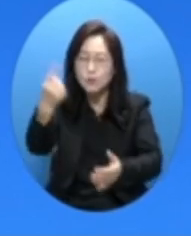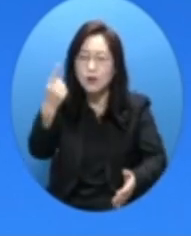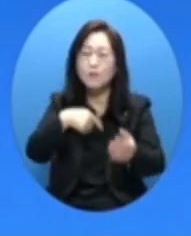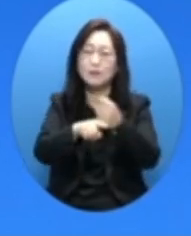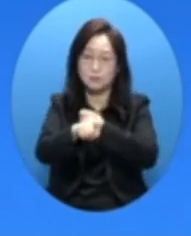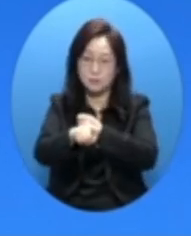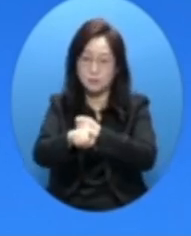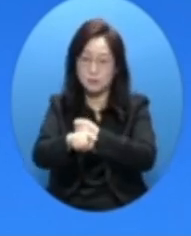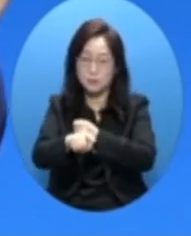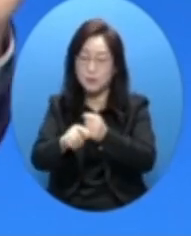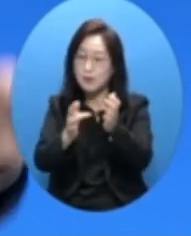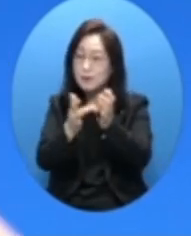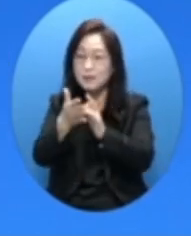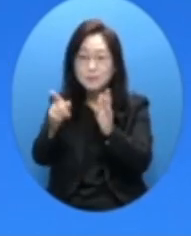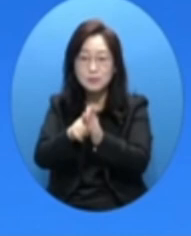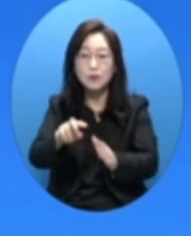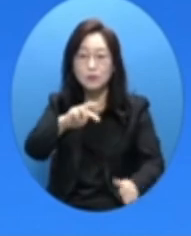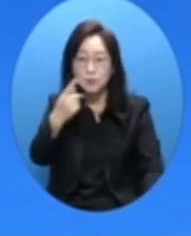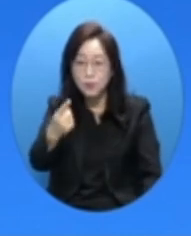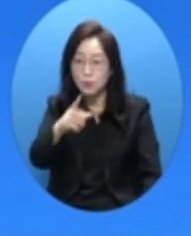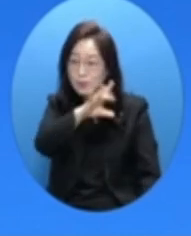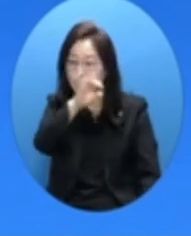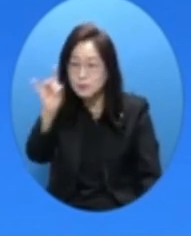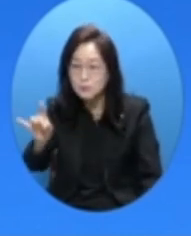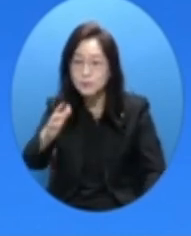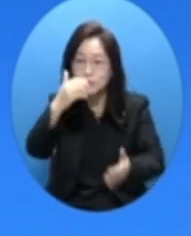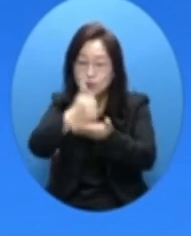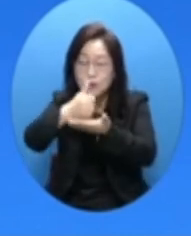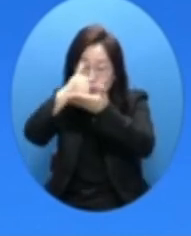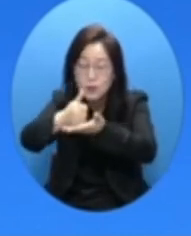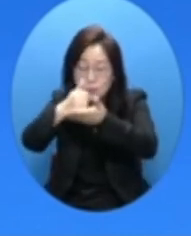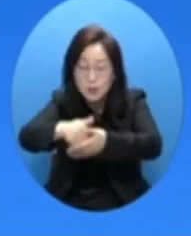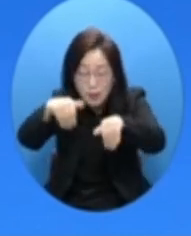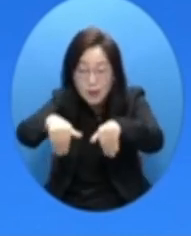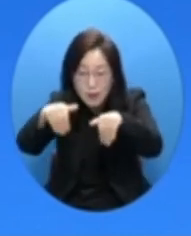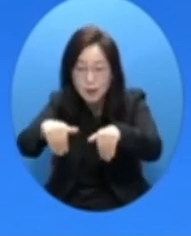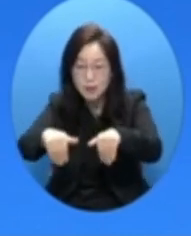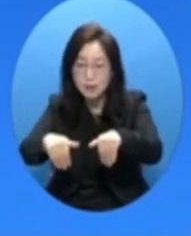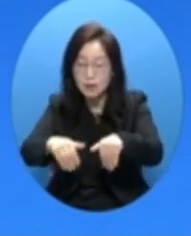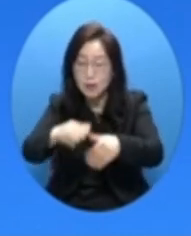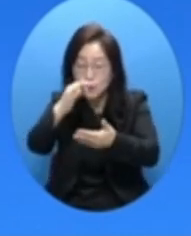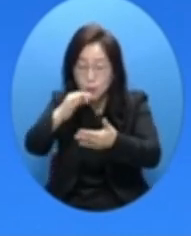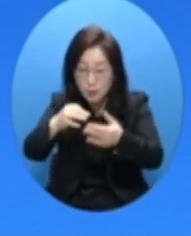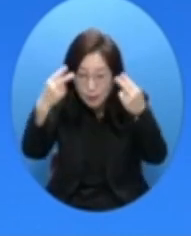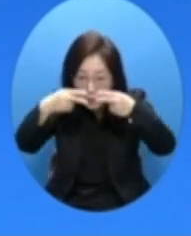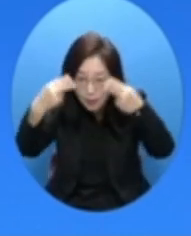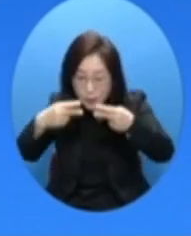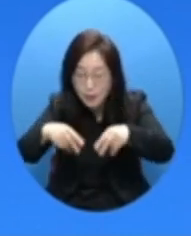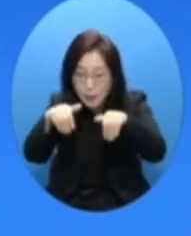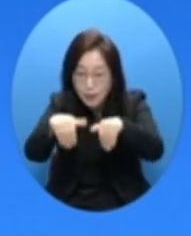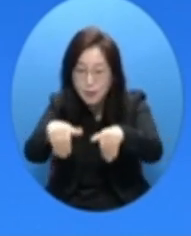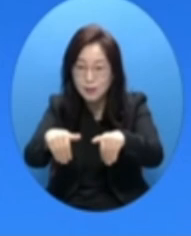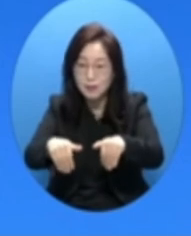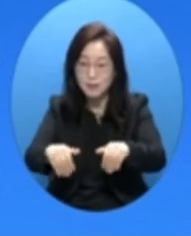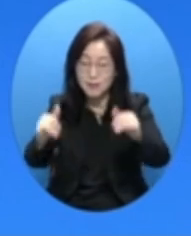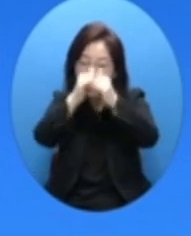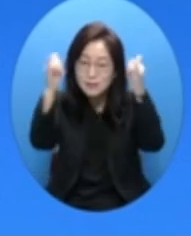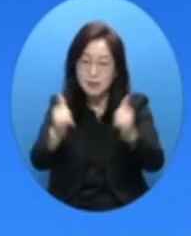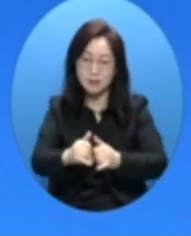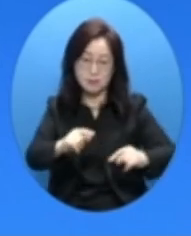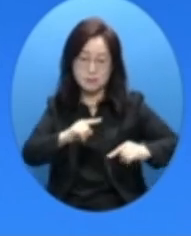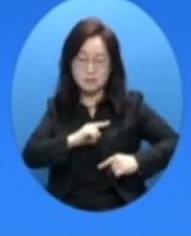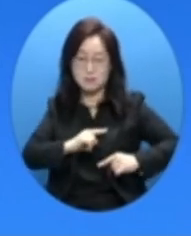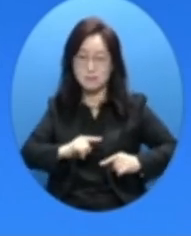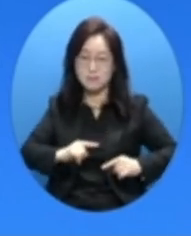하면서도 때때로 죄의 노예가 되고 때때로 물질의 노예가 되고 때때로 사회적인 인기명의 노예가 돼서